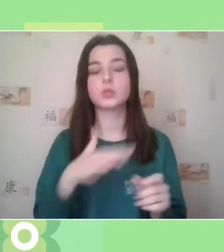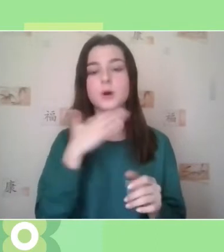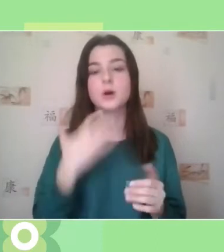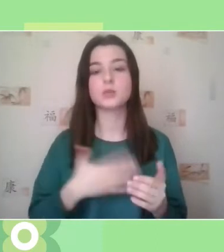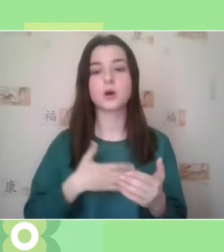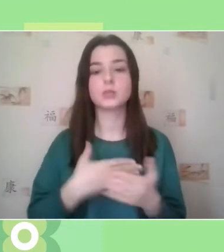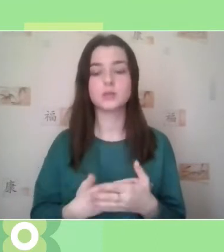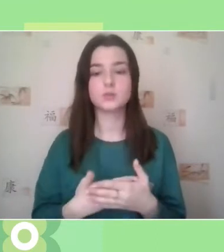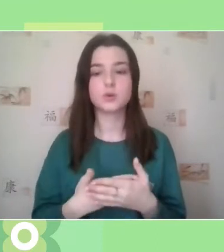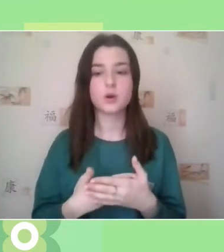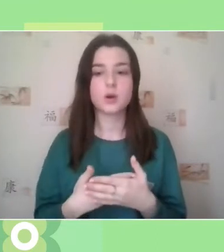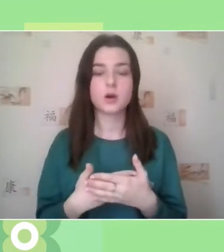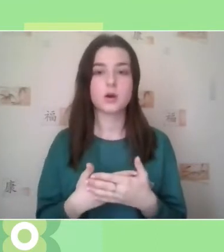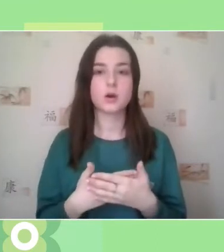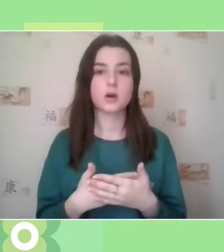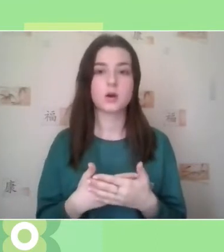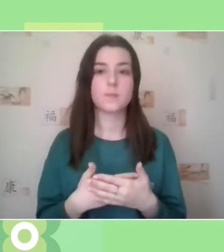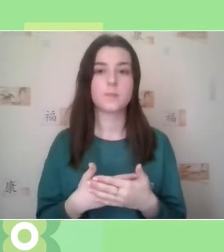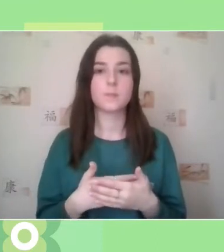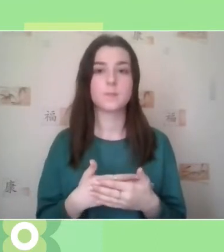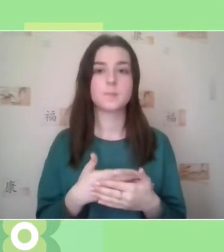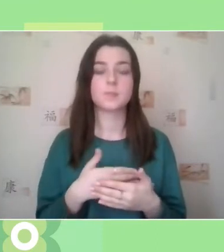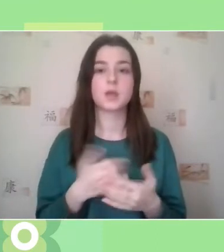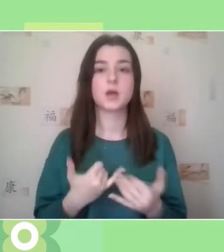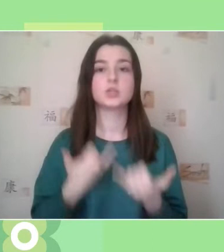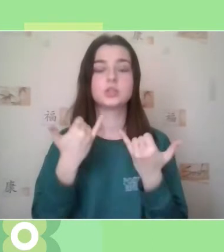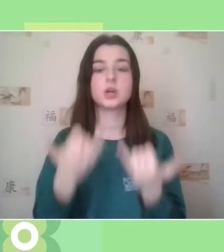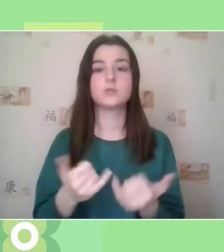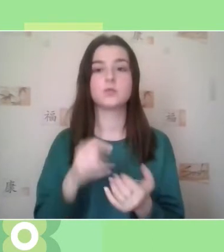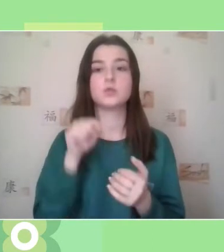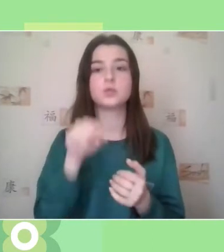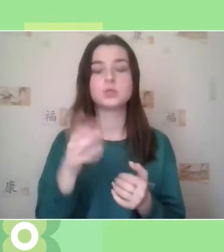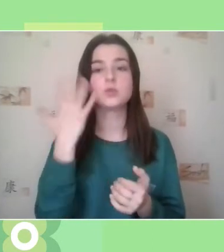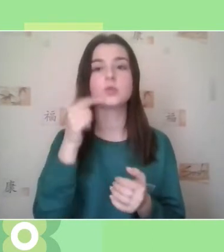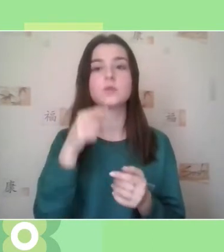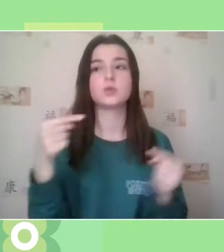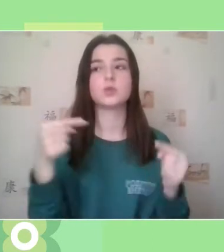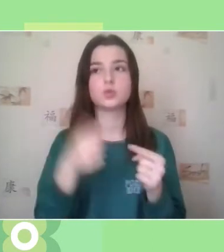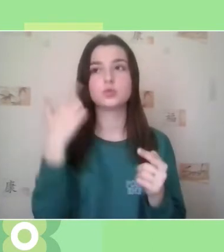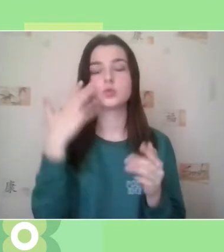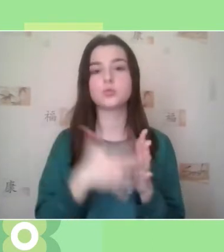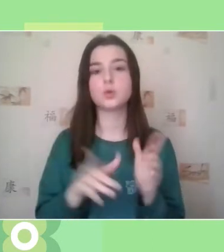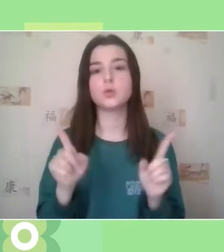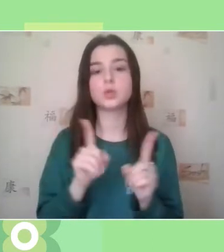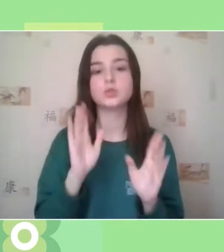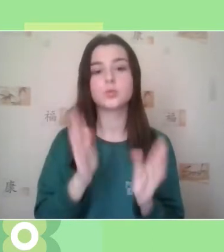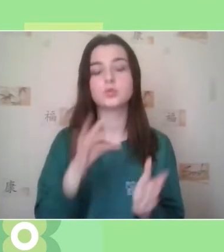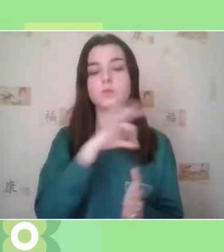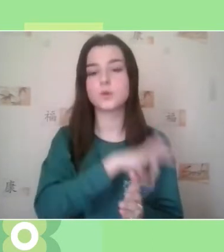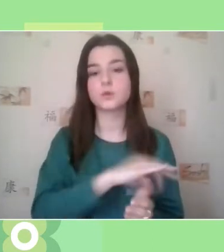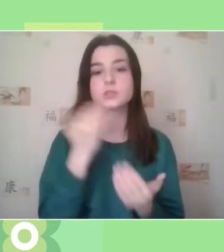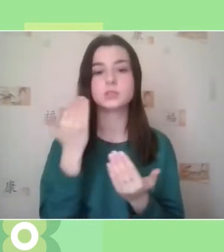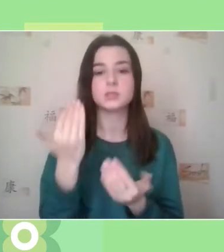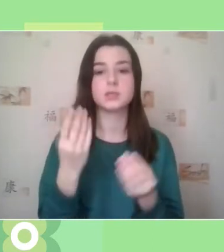і, скажімо так, хай буде активно, жертвують саме тоді, коли вони точно розуміють, на що будуть використані